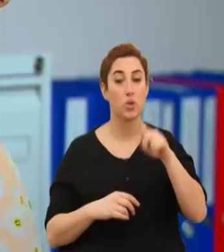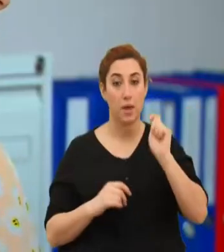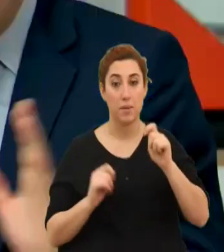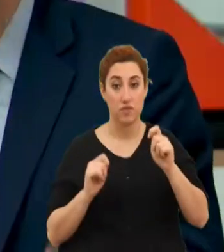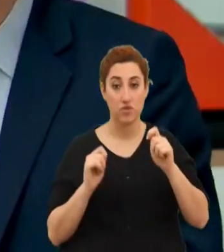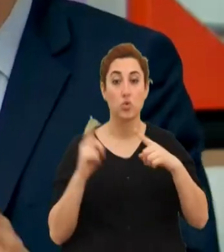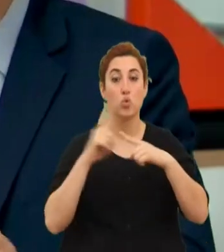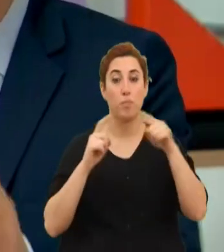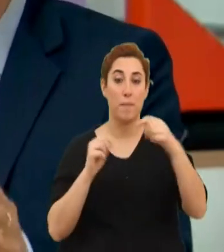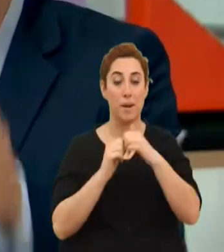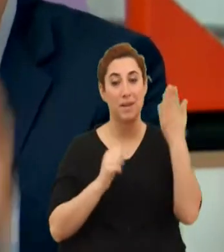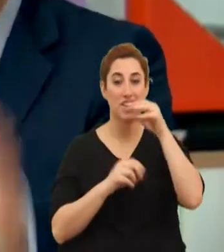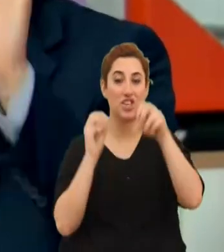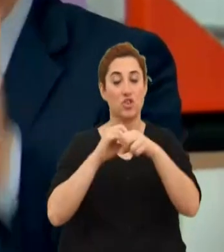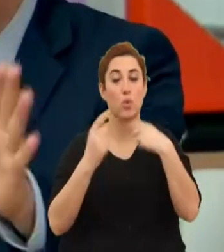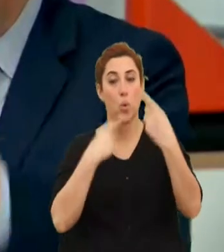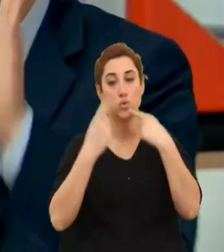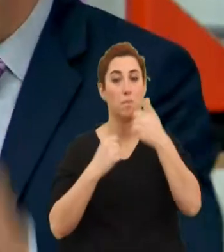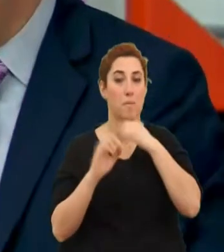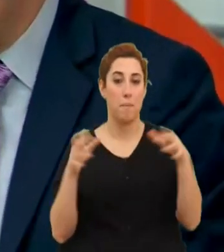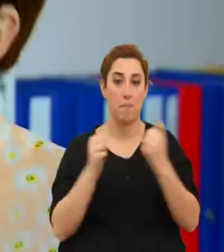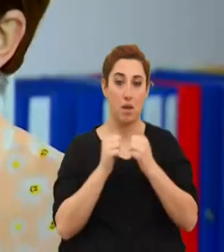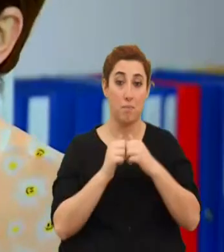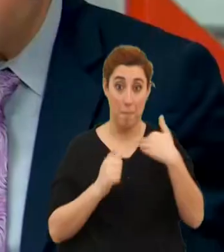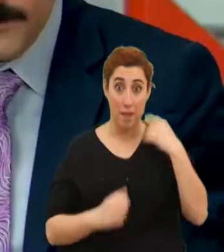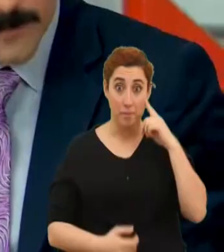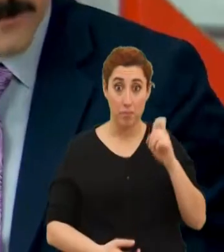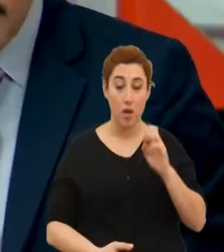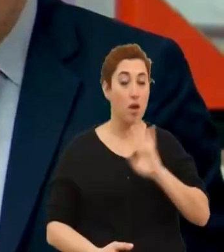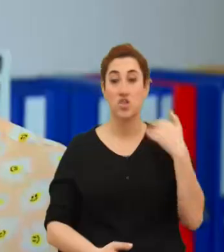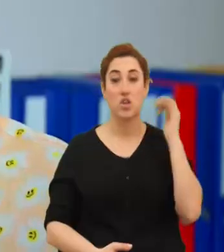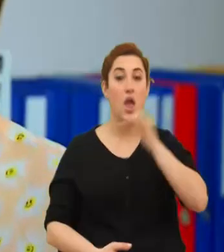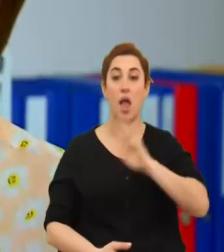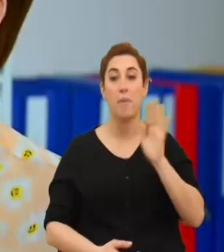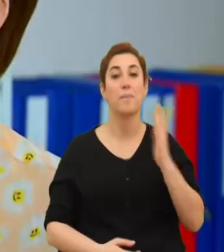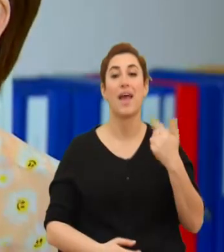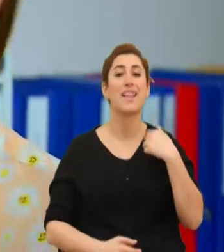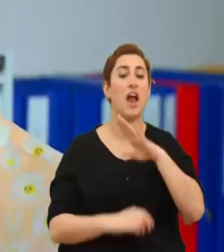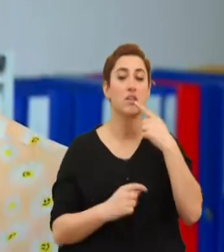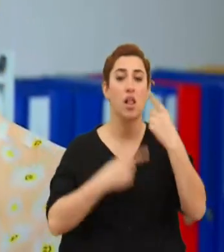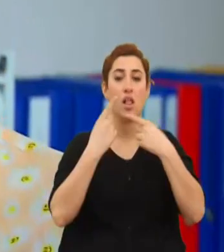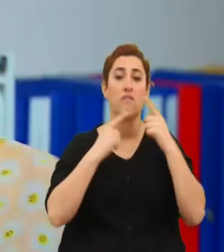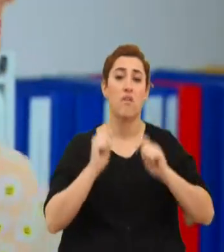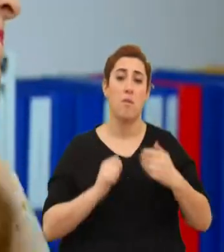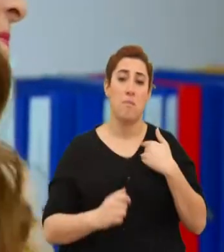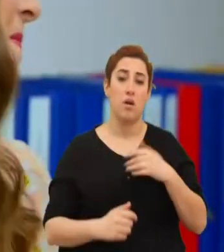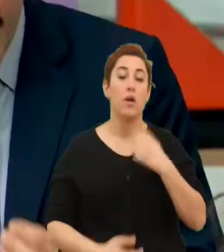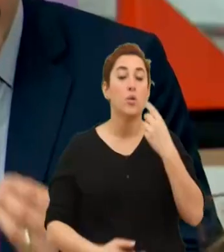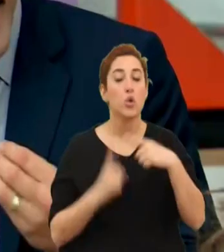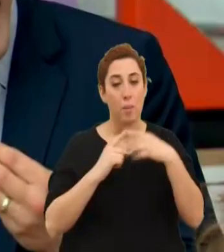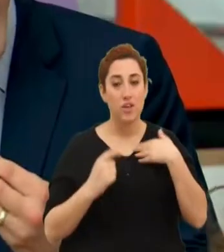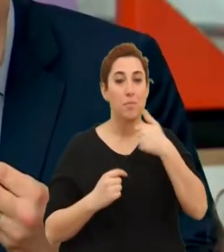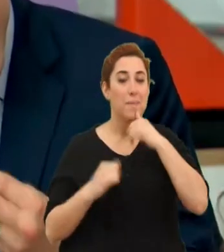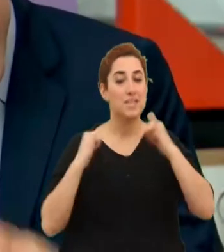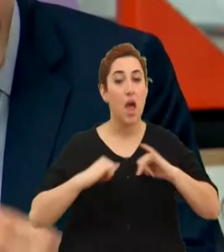yapacağız. Tuba ile gidip içeride konuşacağız babasıyla beraber. Ben mi? Hayatta gelmem. Yani demediğini bırakmaz bana. Bak Tuğbacığım,